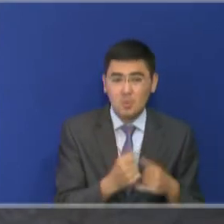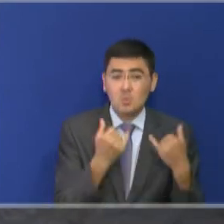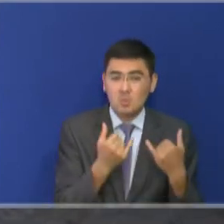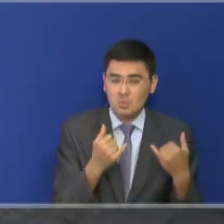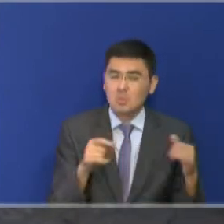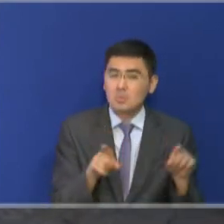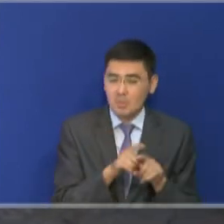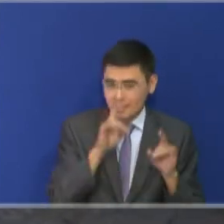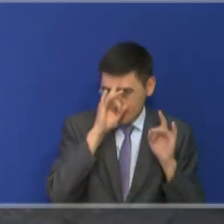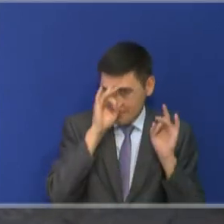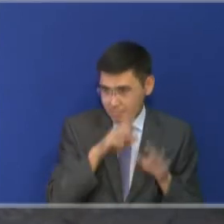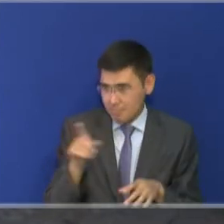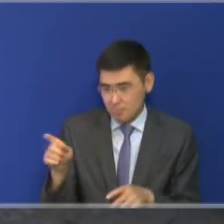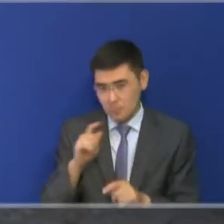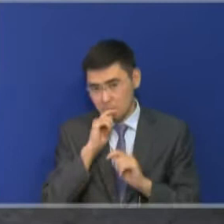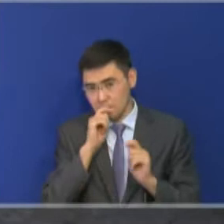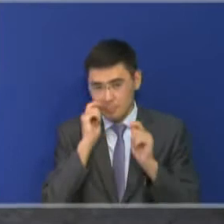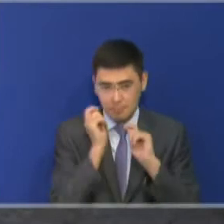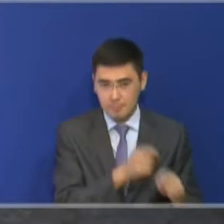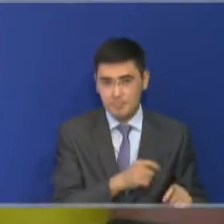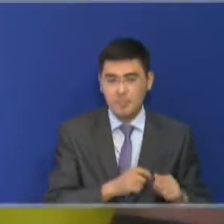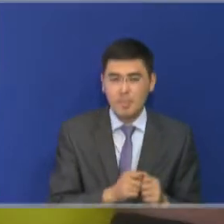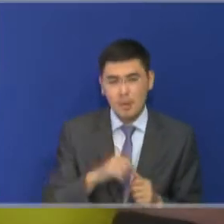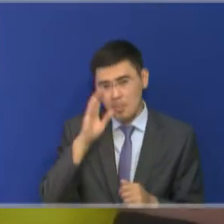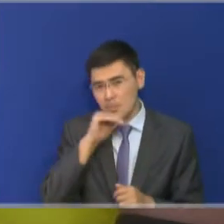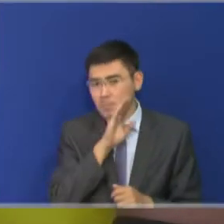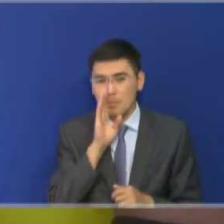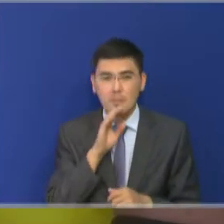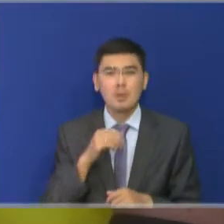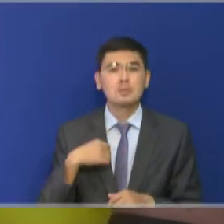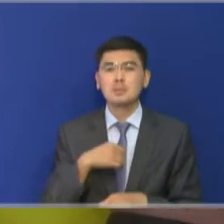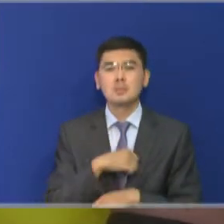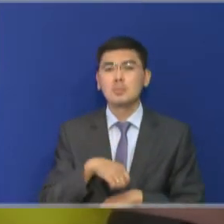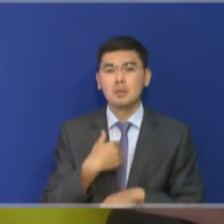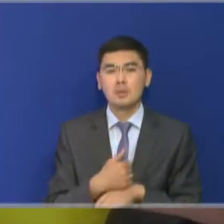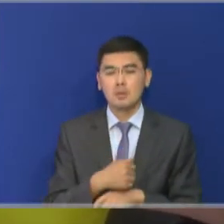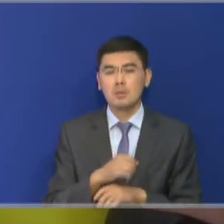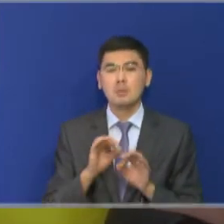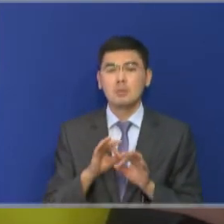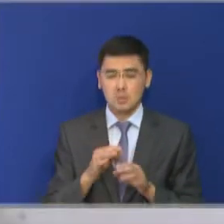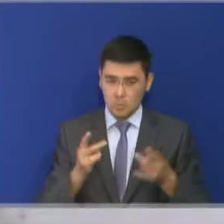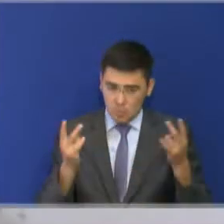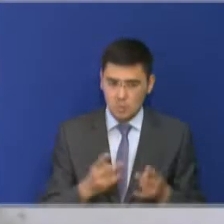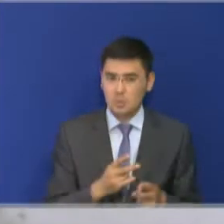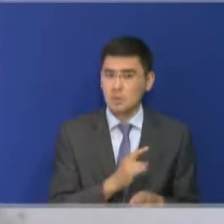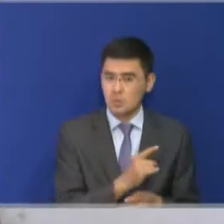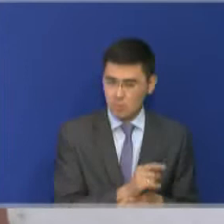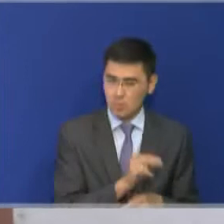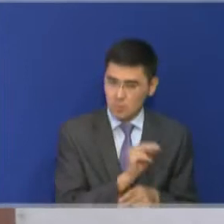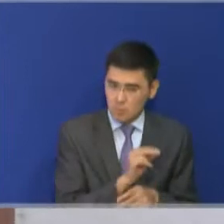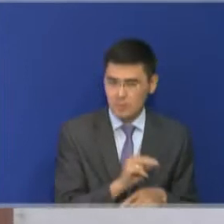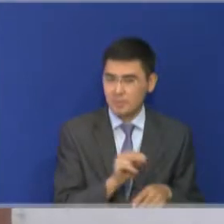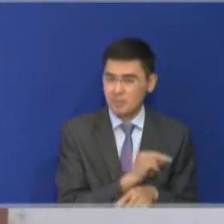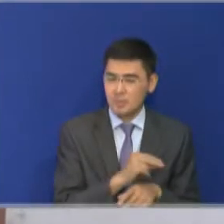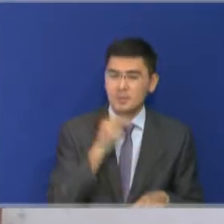жерден бағалы сыйлық алды. Ата-ананың басты міндеті лайықты тәрбие беру, дейді көп балалы әке. Көп балалы ата-аналардың